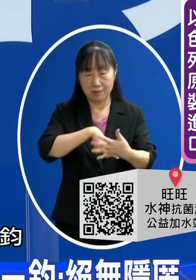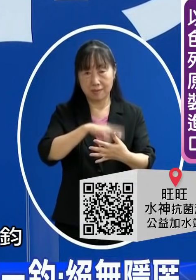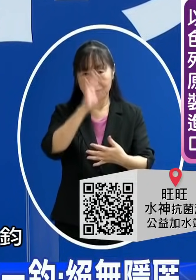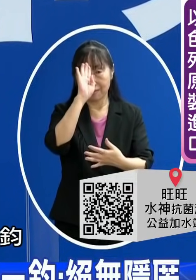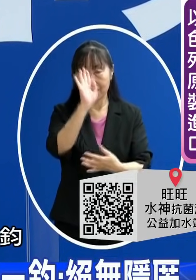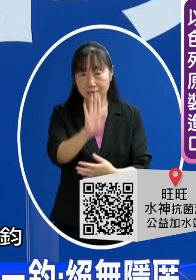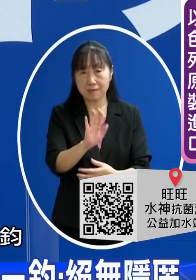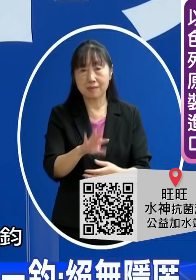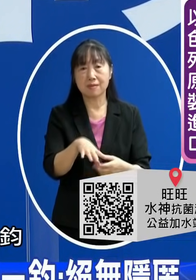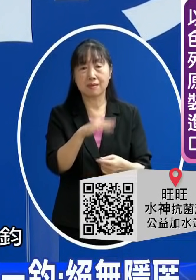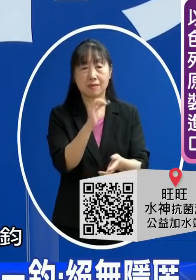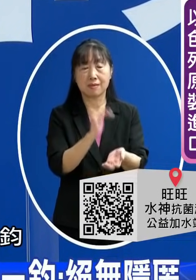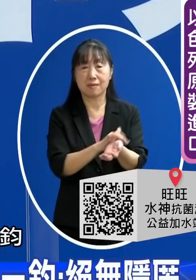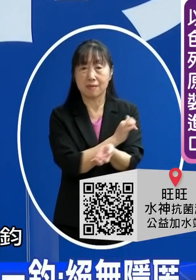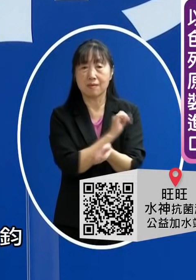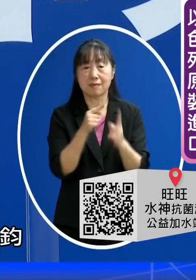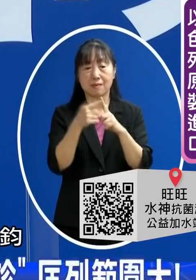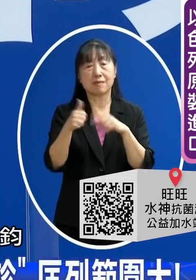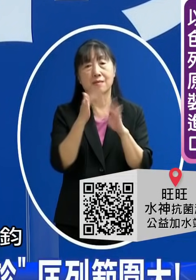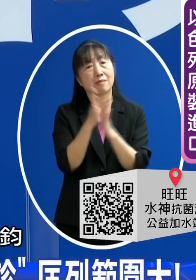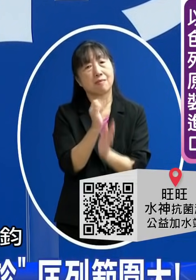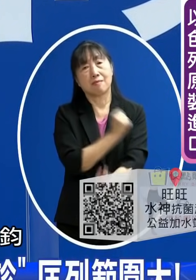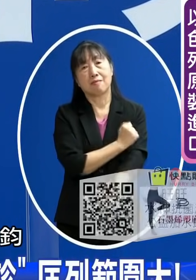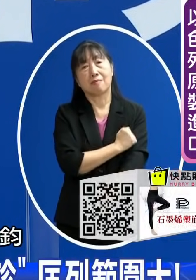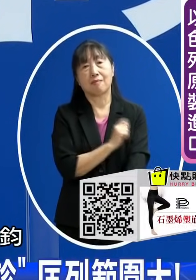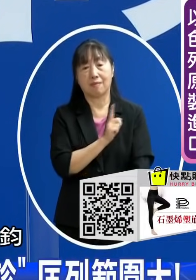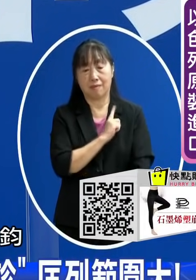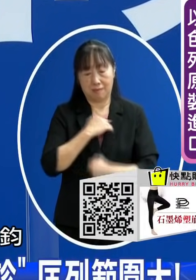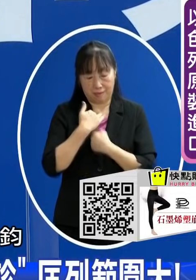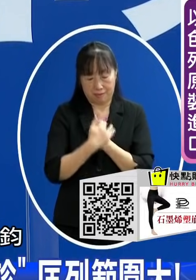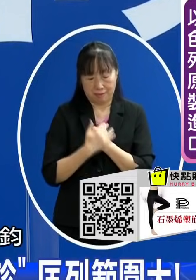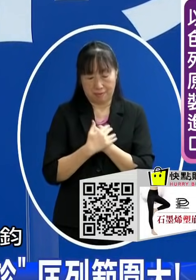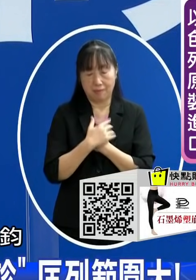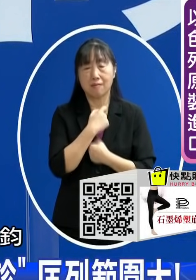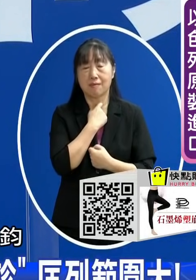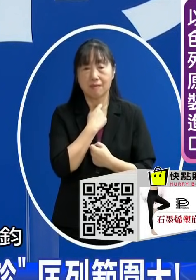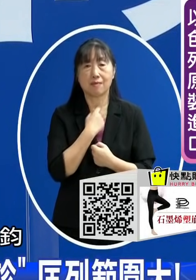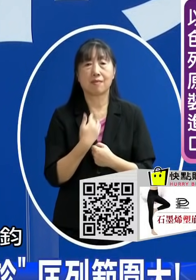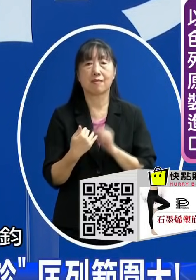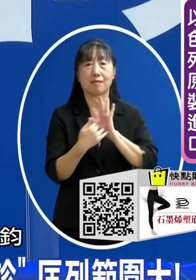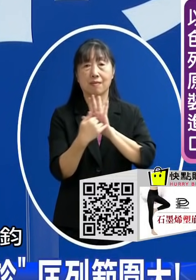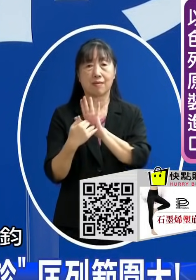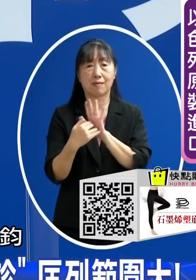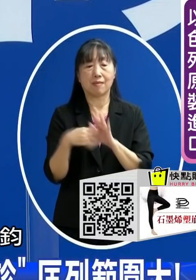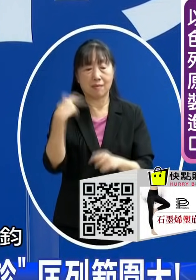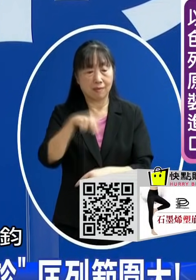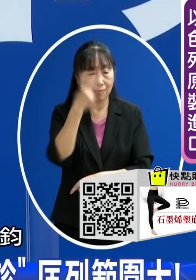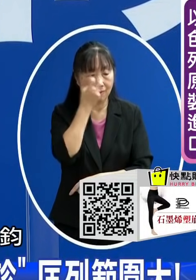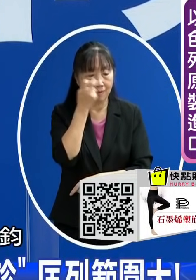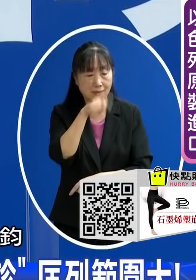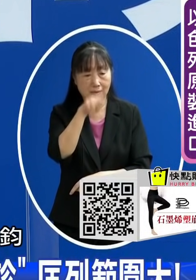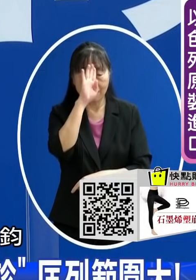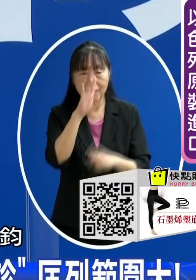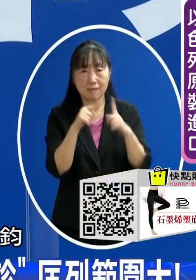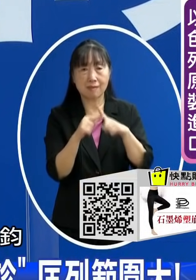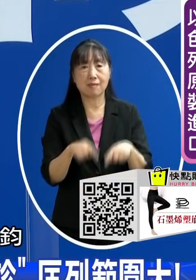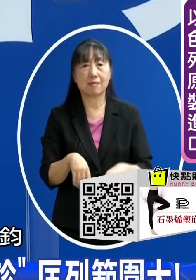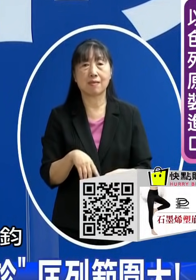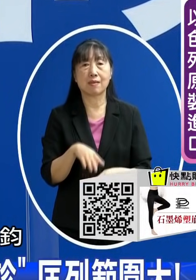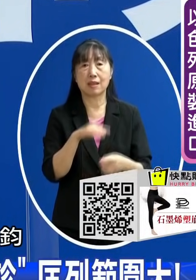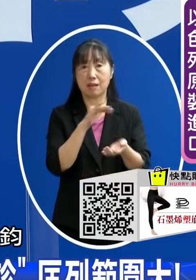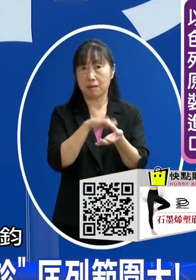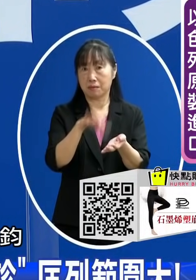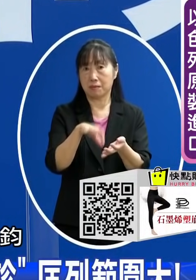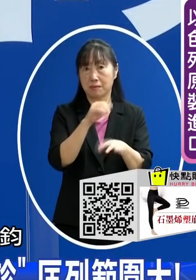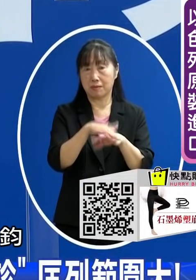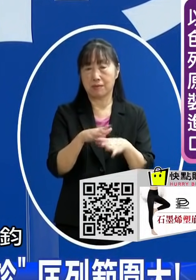那医护人员当然也都很辛苦，需要去注意这个个人的防护下来做这一些的照顾。那医院其实遇到有这个，因